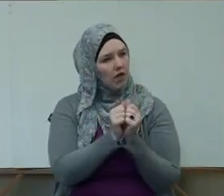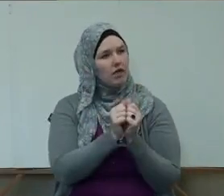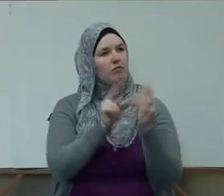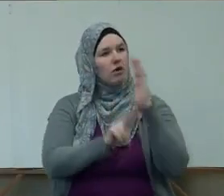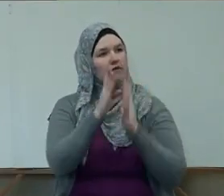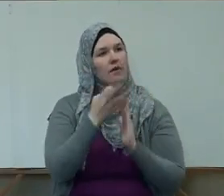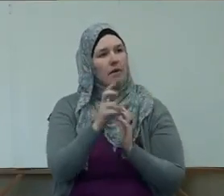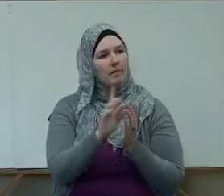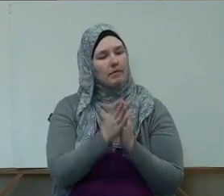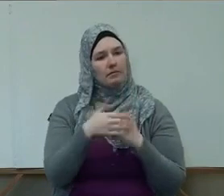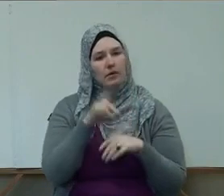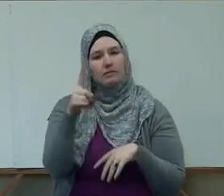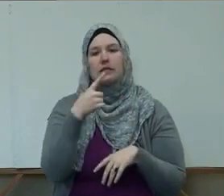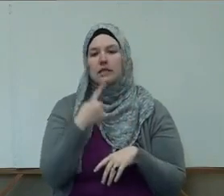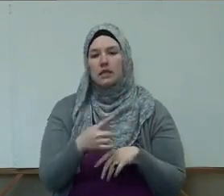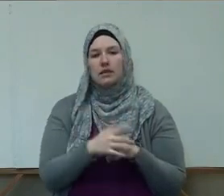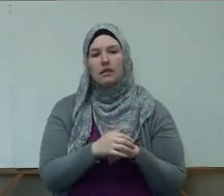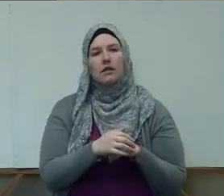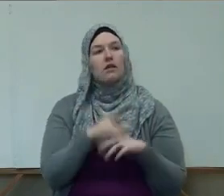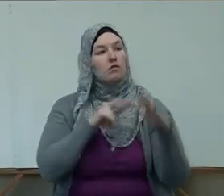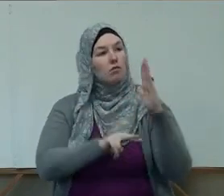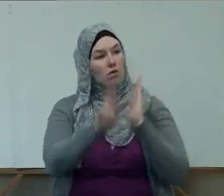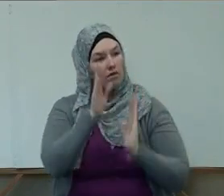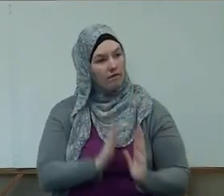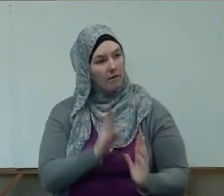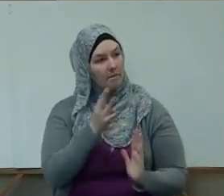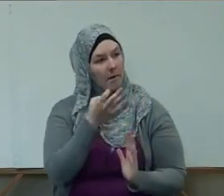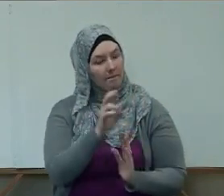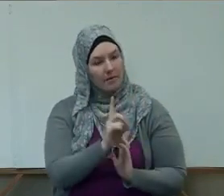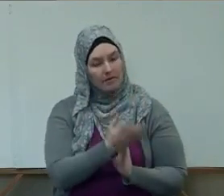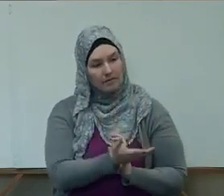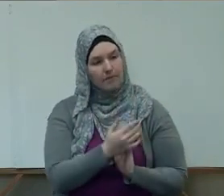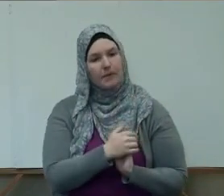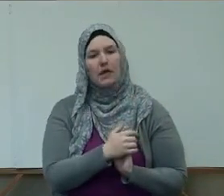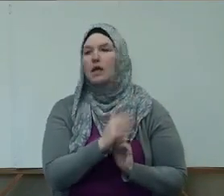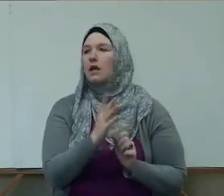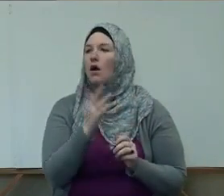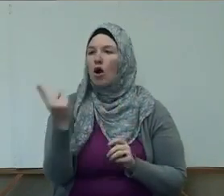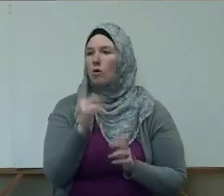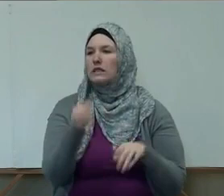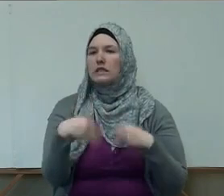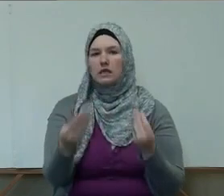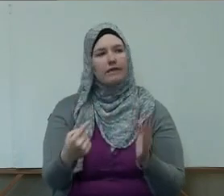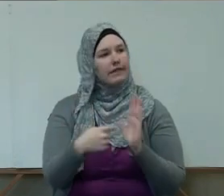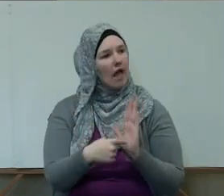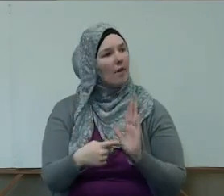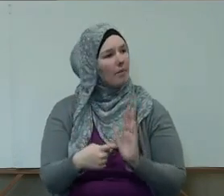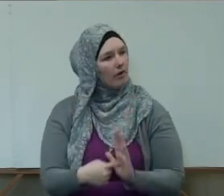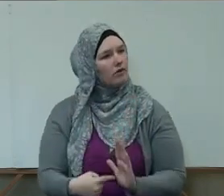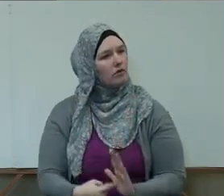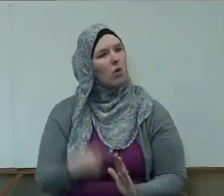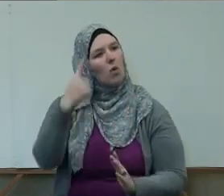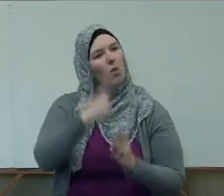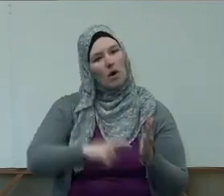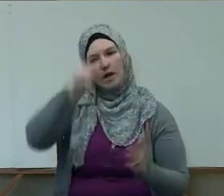وسلم says, the Prophet صلى الله عليه وسلم kept giving examples of what a man